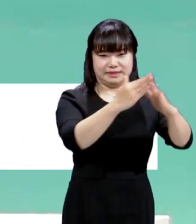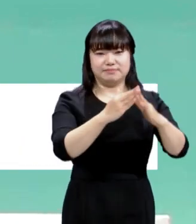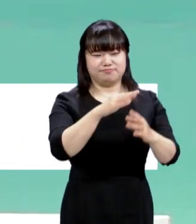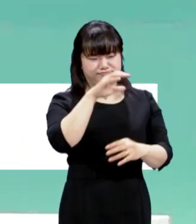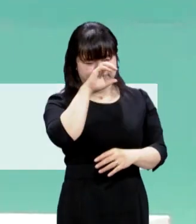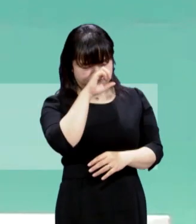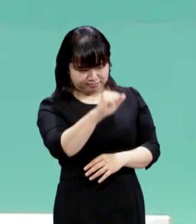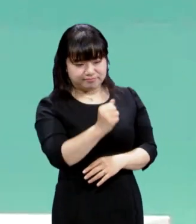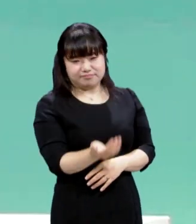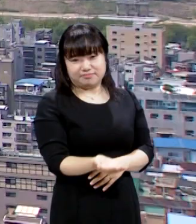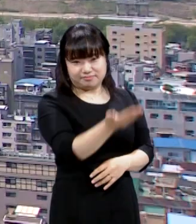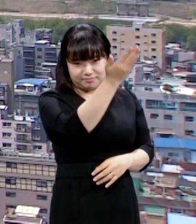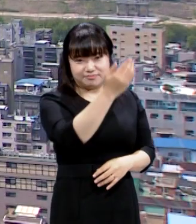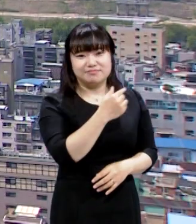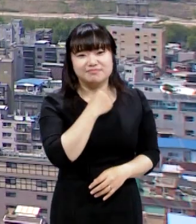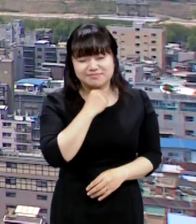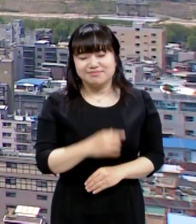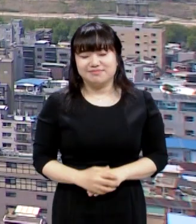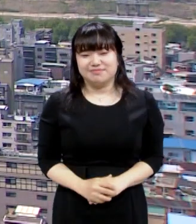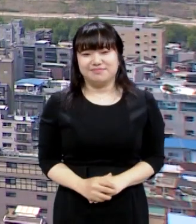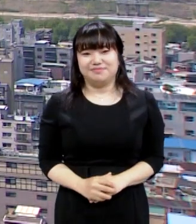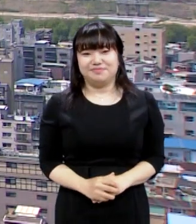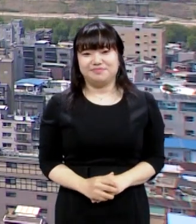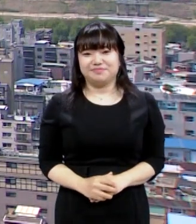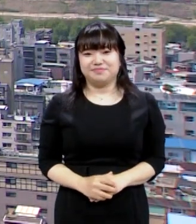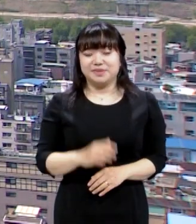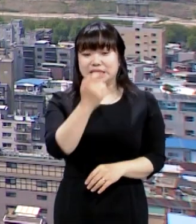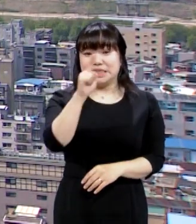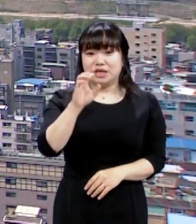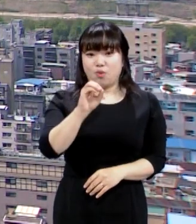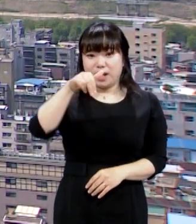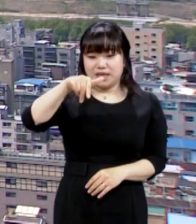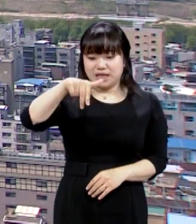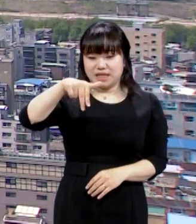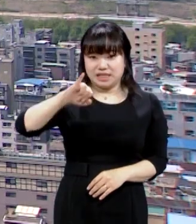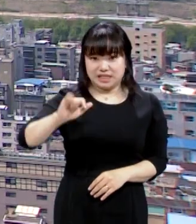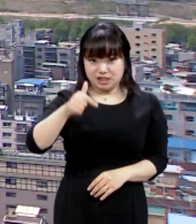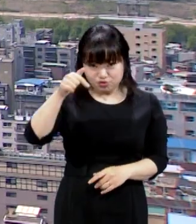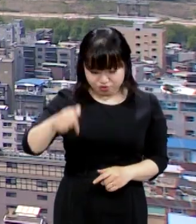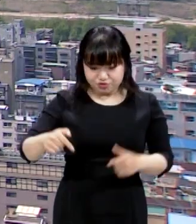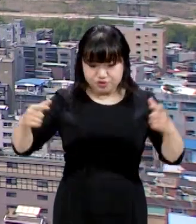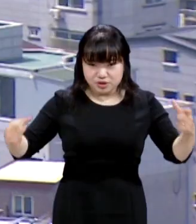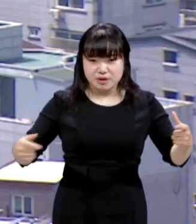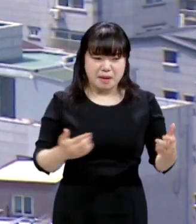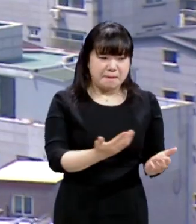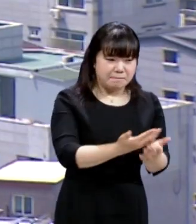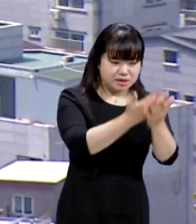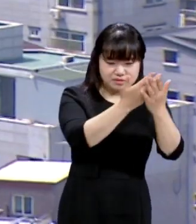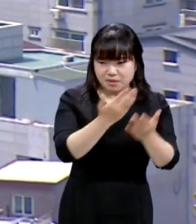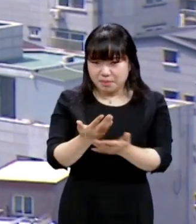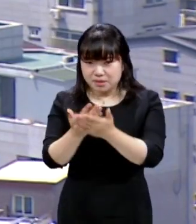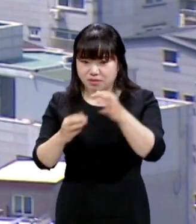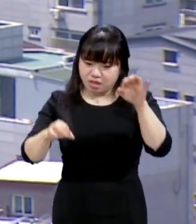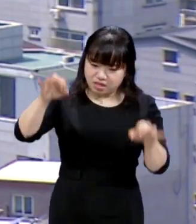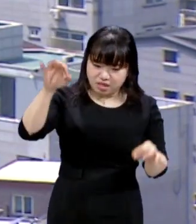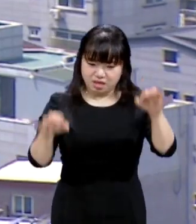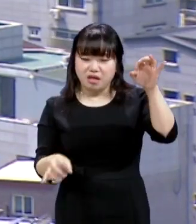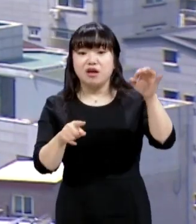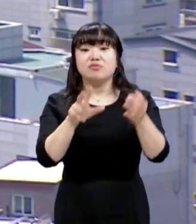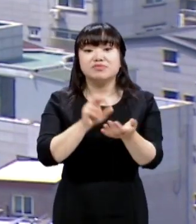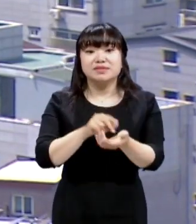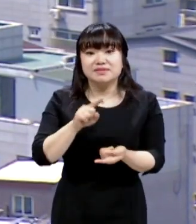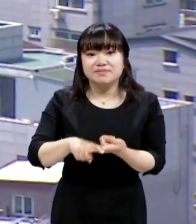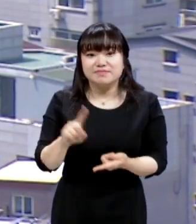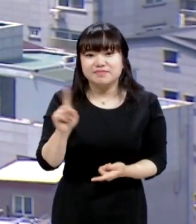되고요 광진구 내에서 벌어지고 있는 지역간 발전 격차 해소 방안에 대해 김 성